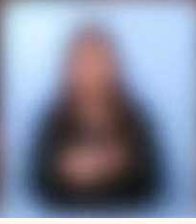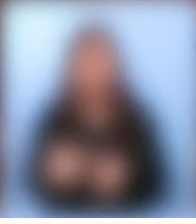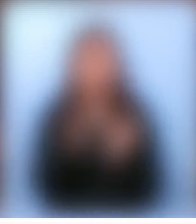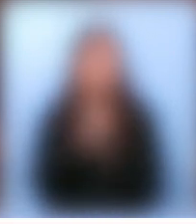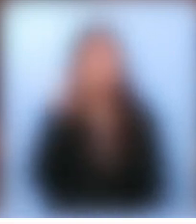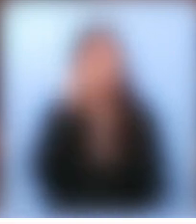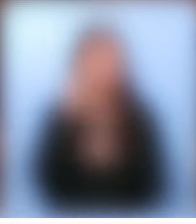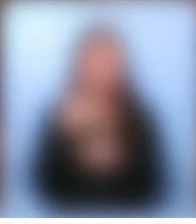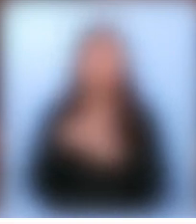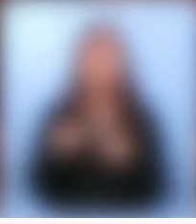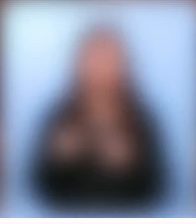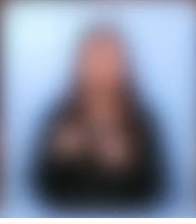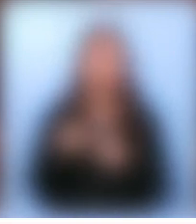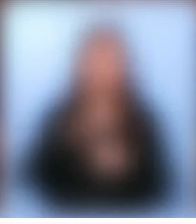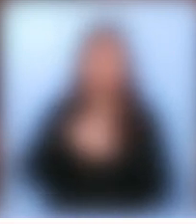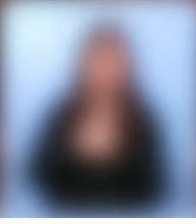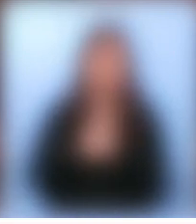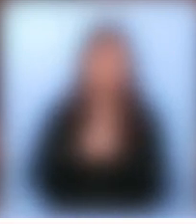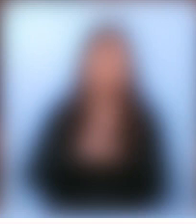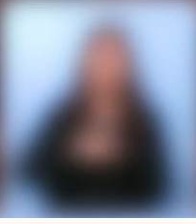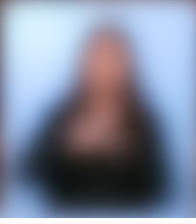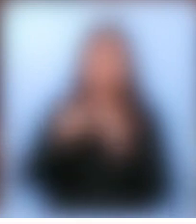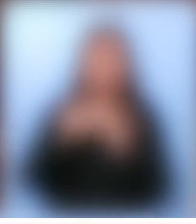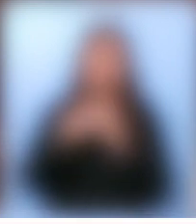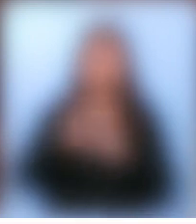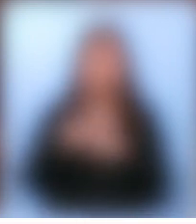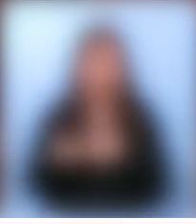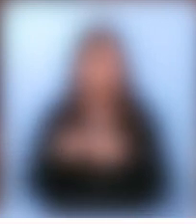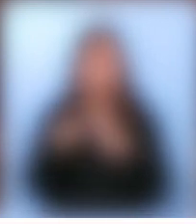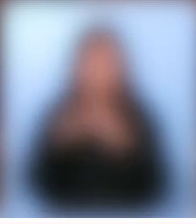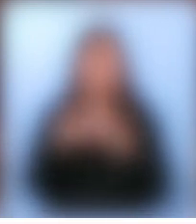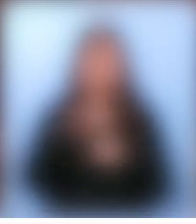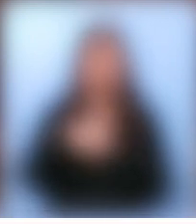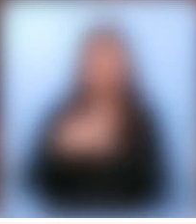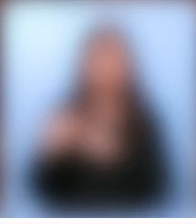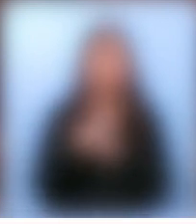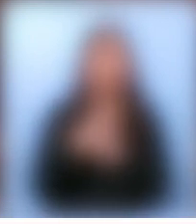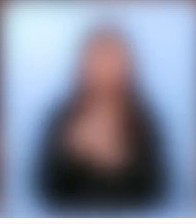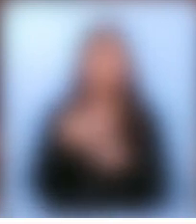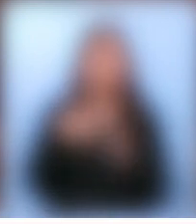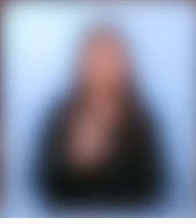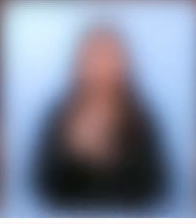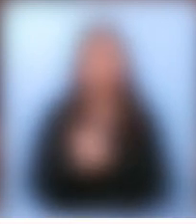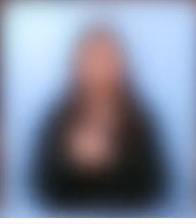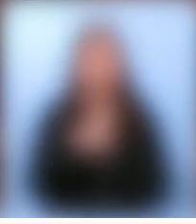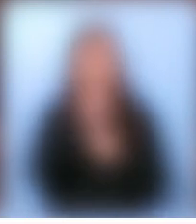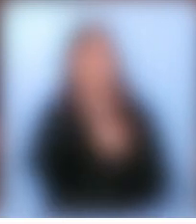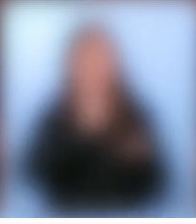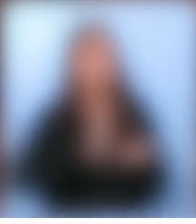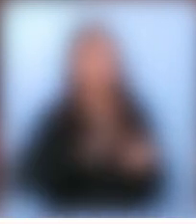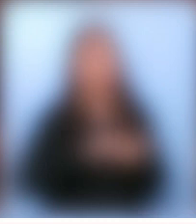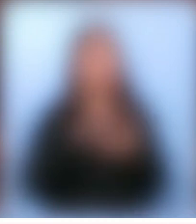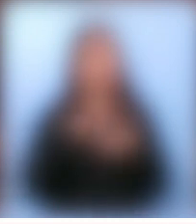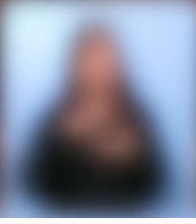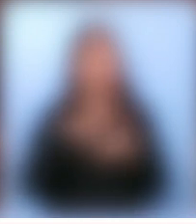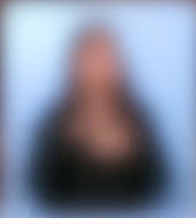只給主權國家入的，亦都是台灣，他問的問題是問疫情，為什麼要問個這麼政治性的問